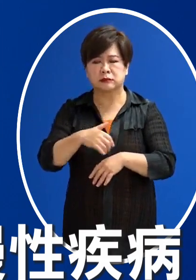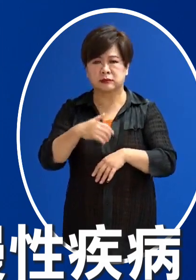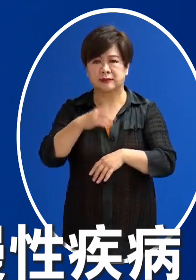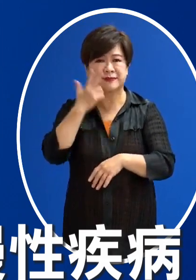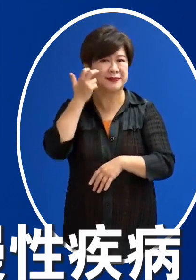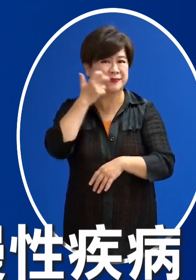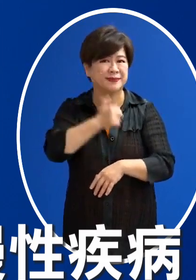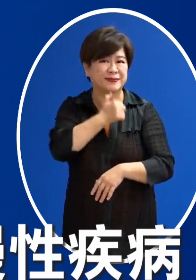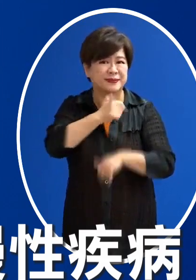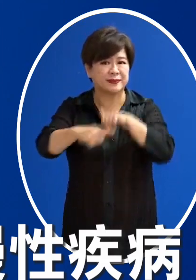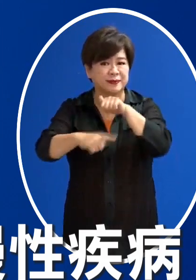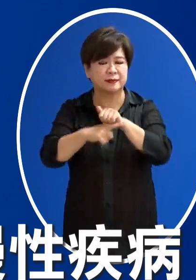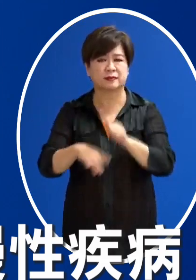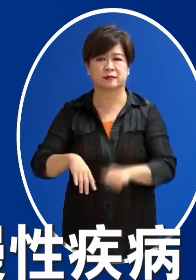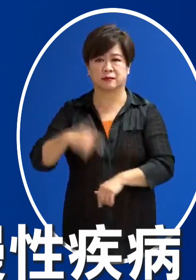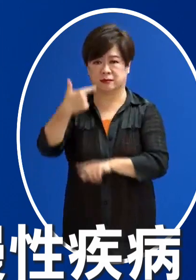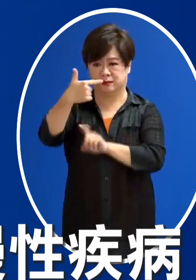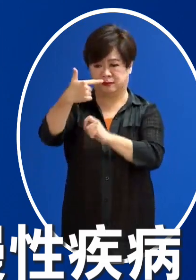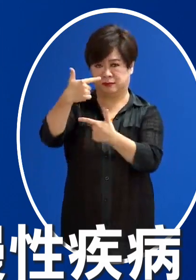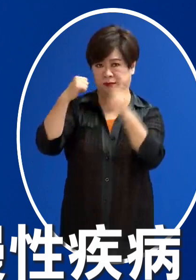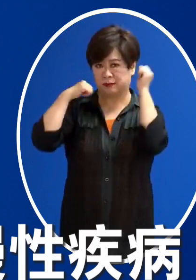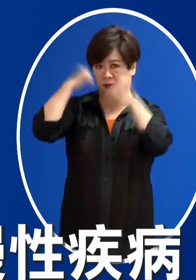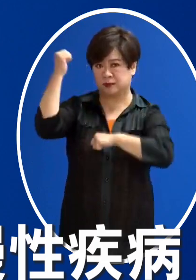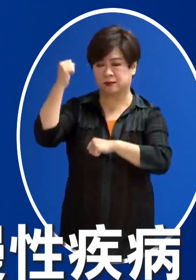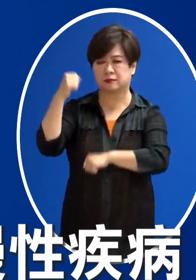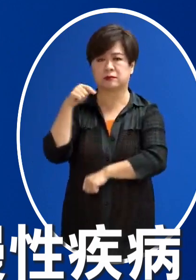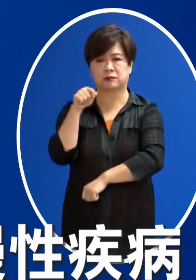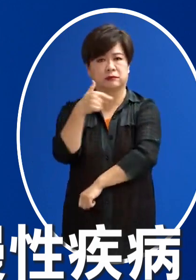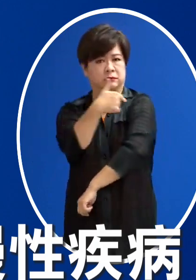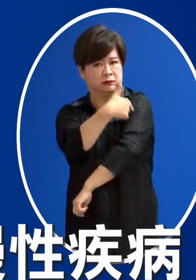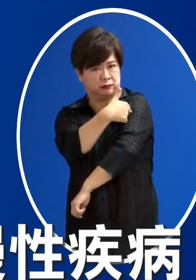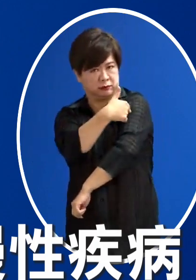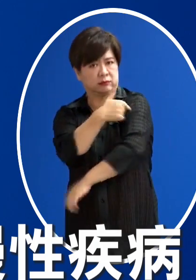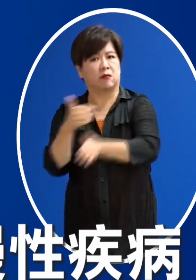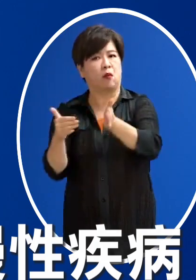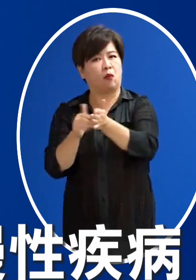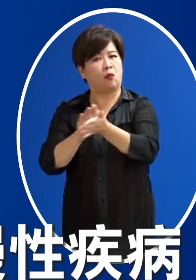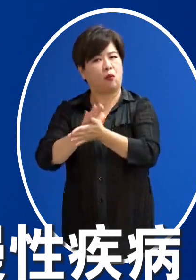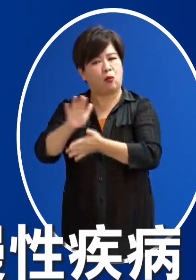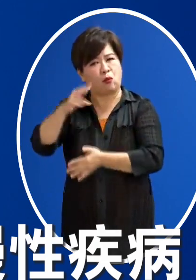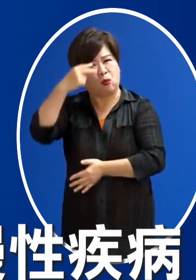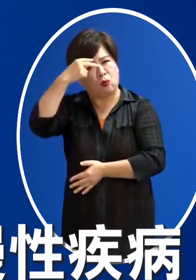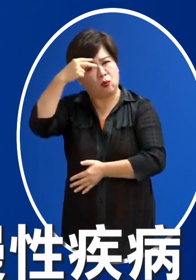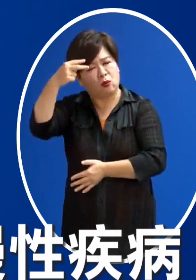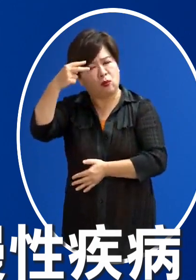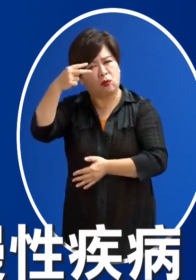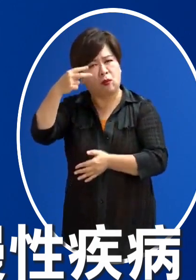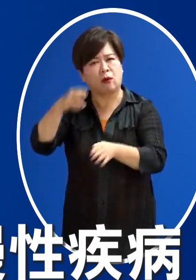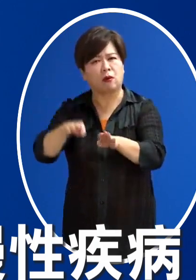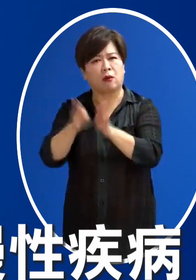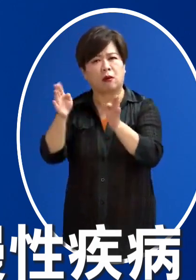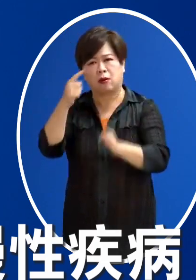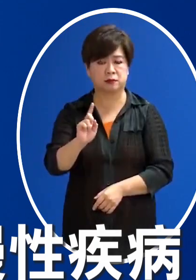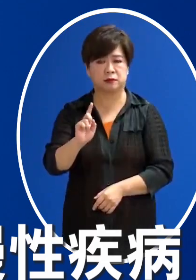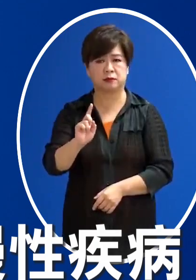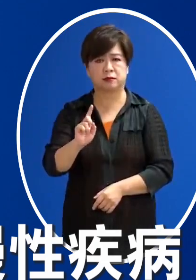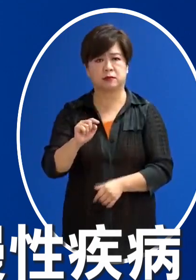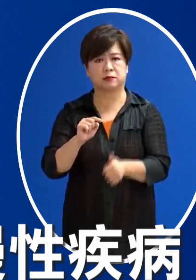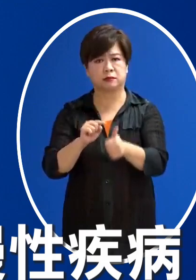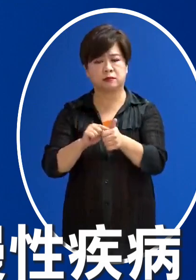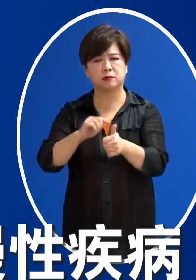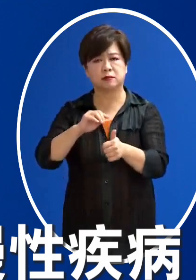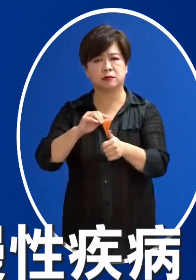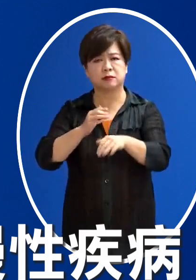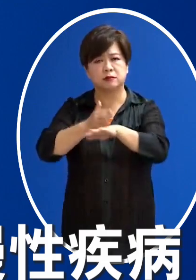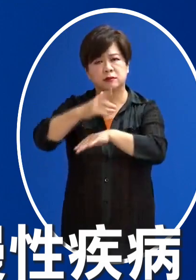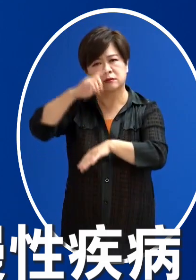在6月16号上午施打了疫苗之后，2天后就开始发烧哦，4日